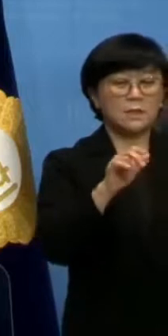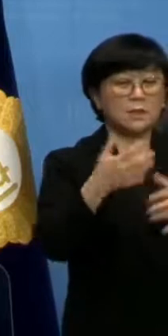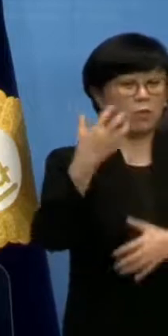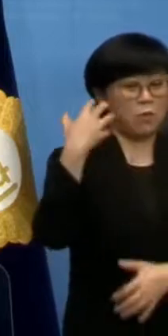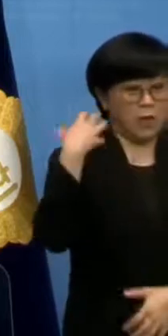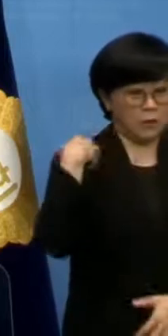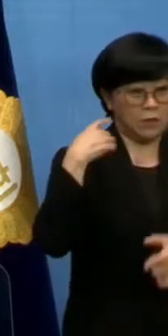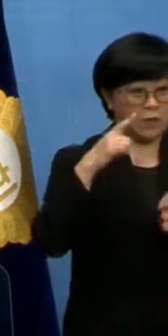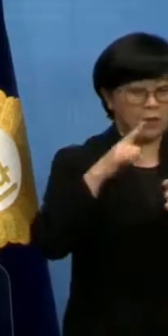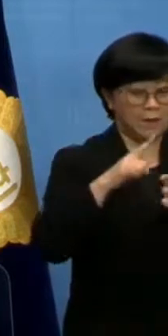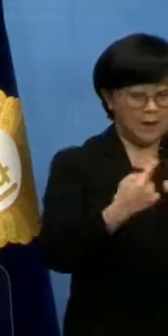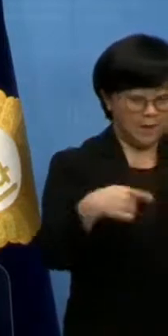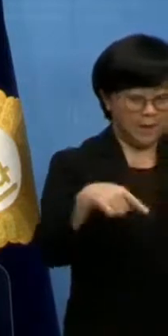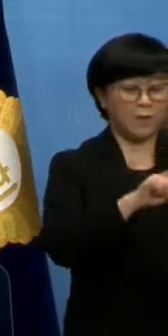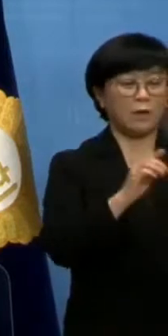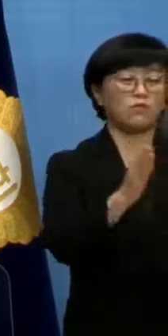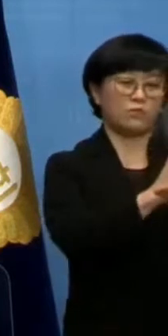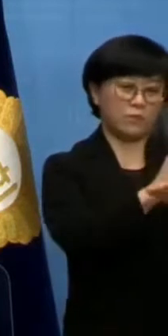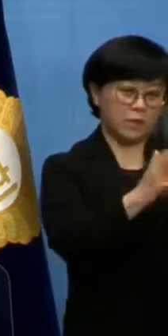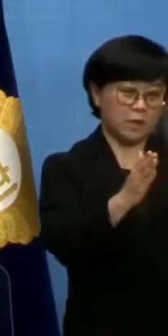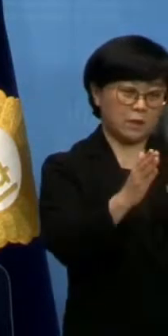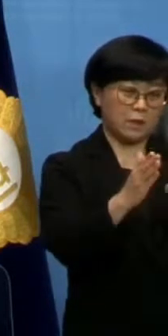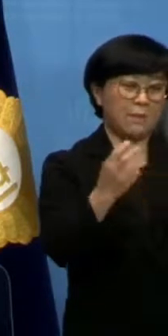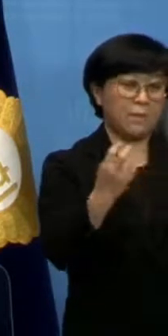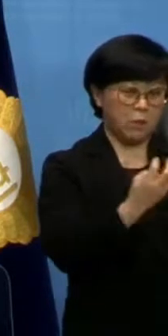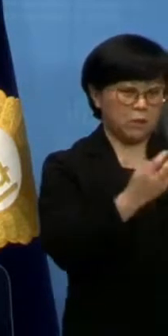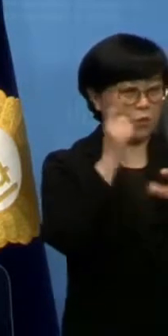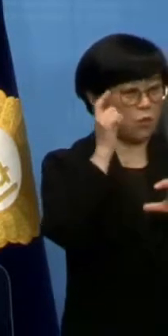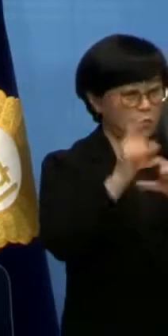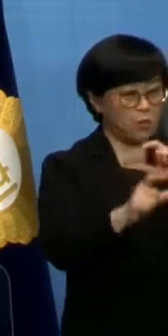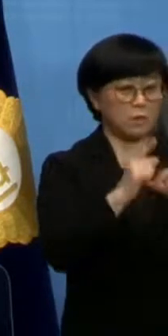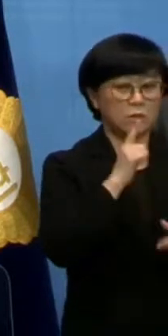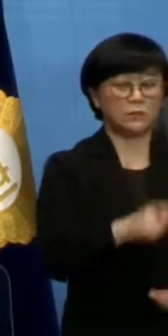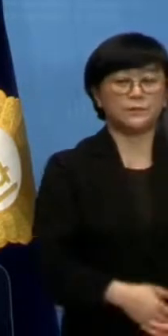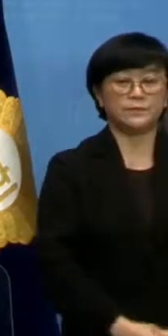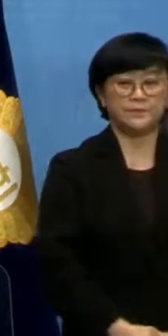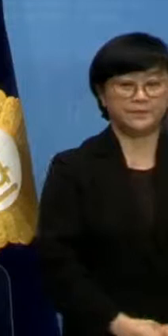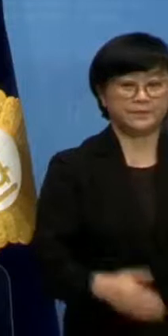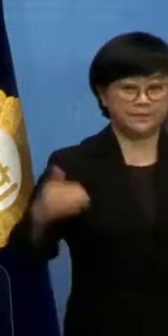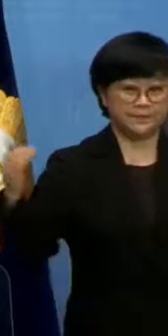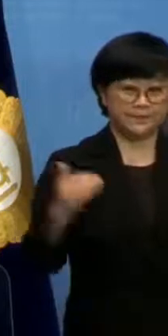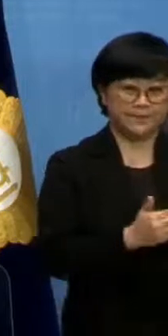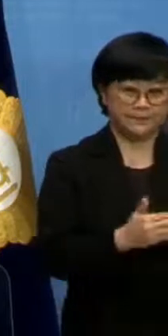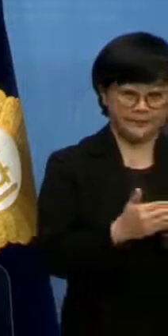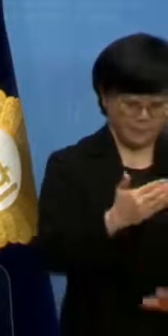짐을 같이 나누는 방법에 대해서 고민해 나갈 것입니다. 이상입니다.